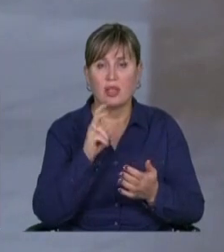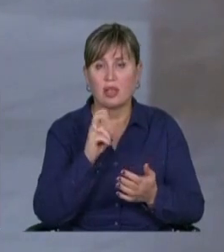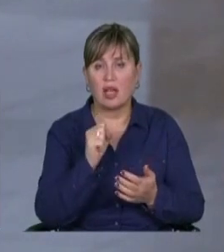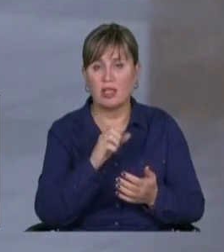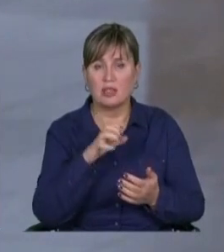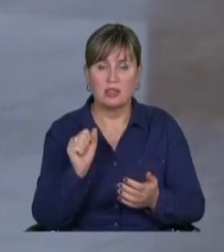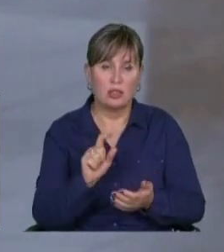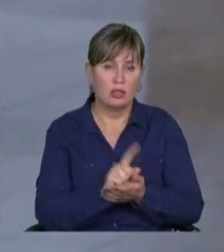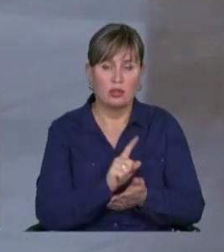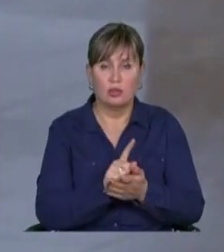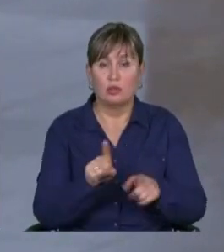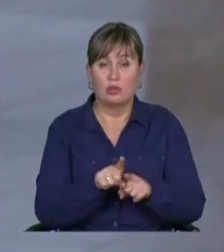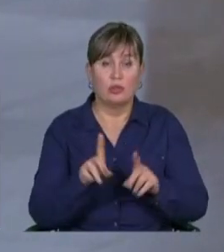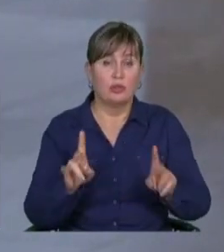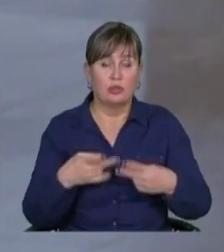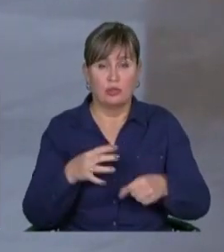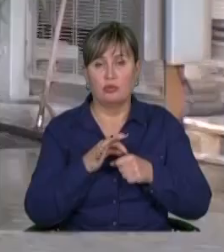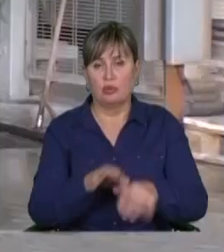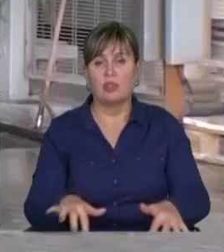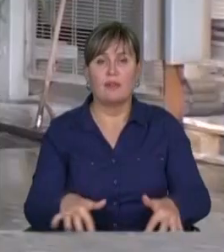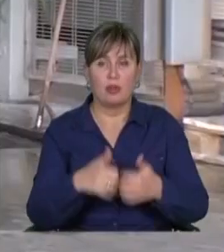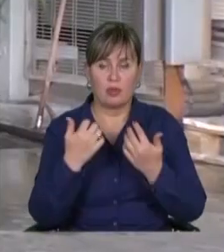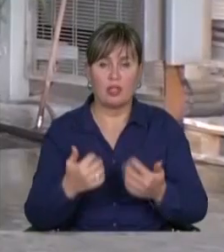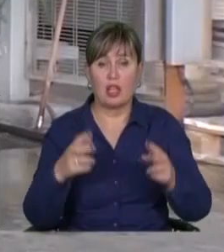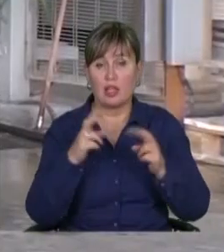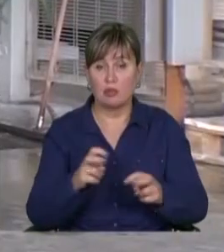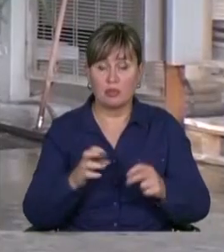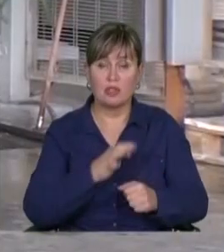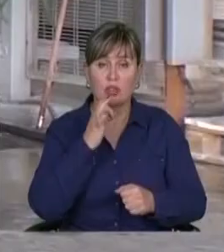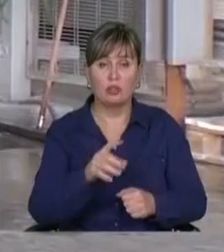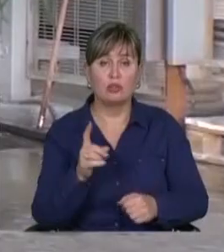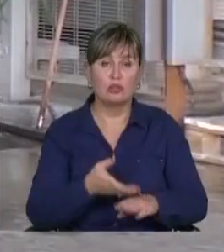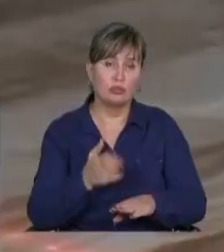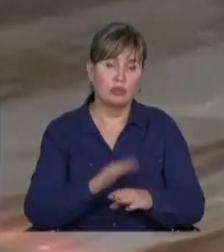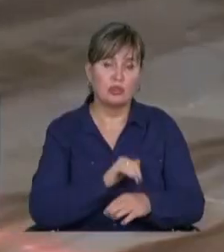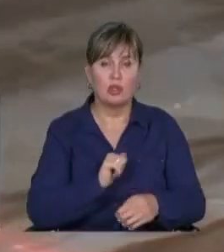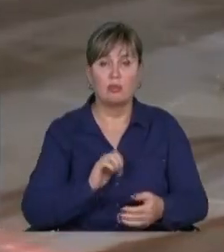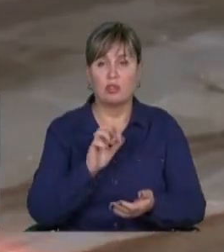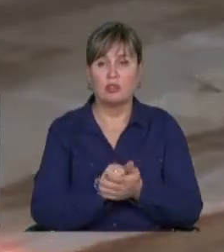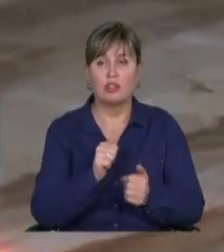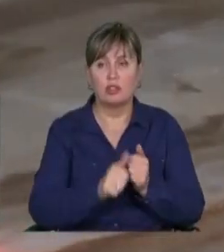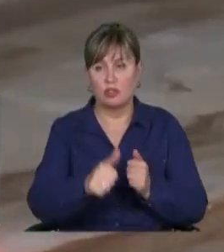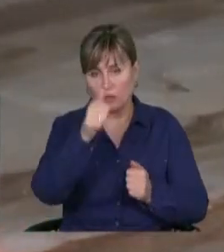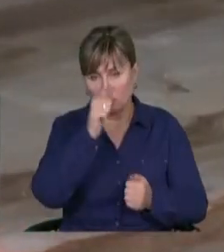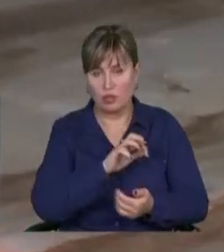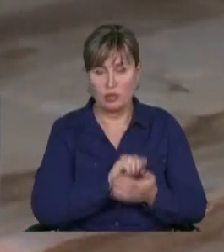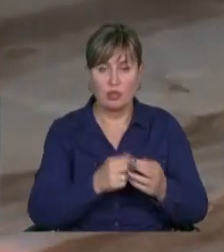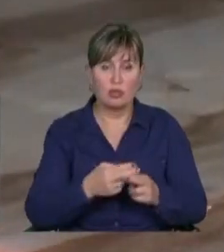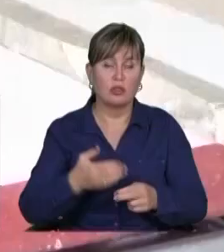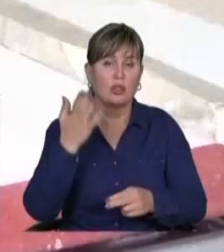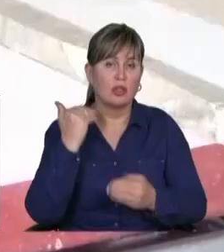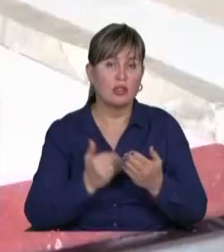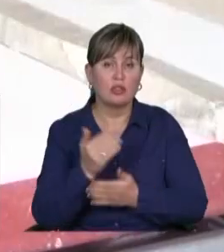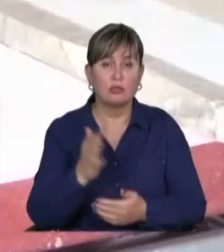учет и доходов, и расходов ведется автоматически. Эксперты отмечают, что нагрузка на самозанятых, ежемесячное отчисление которых раньше не